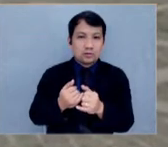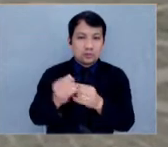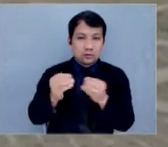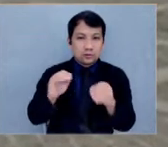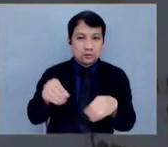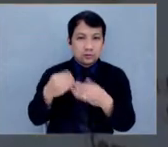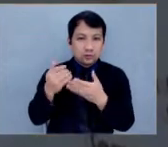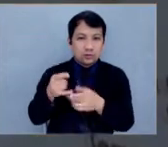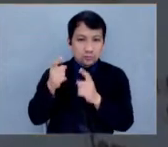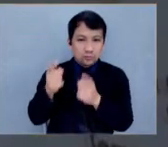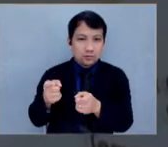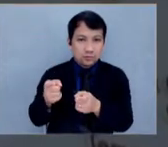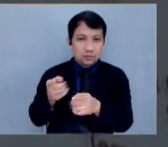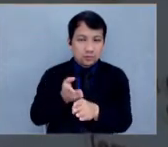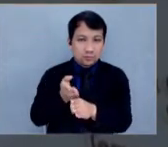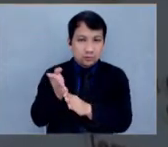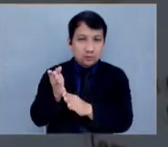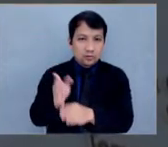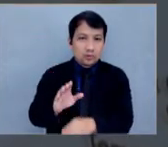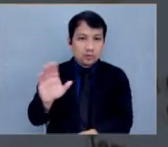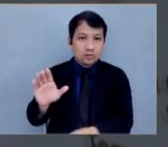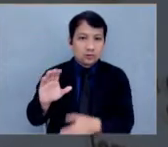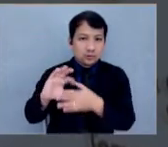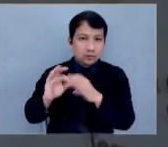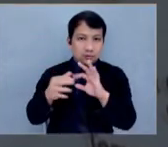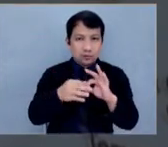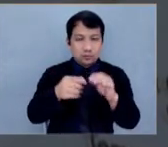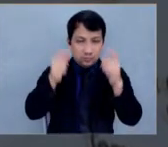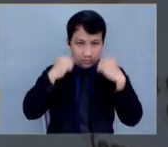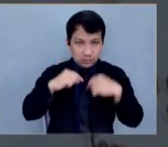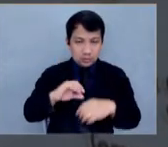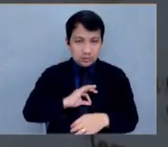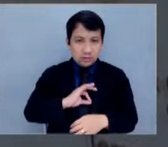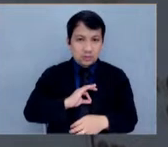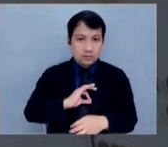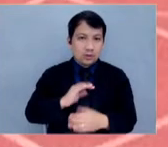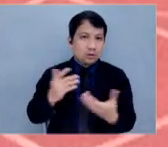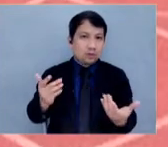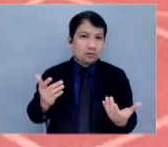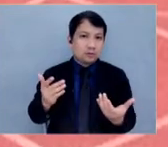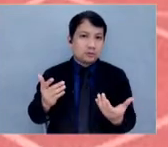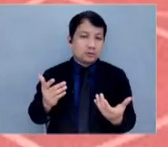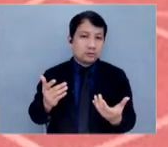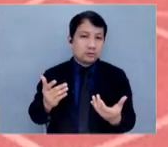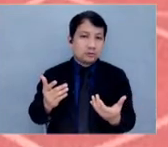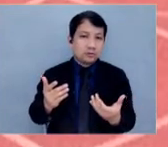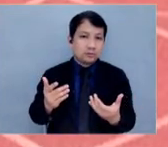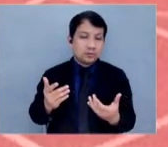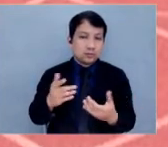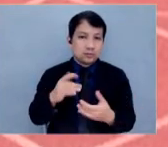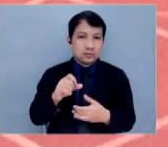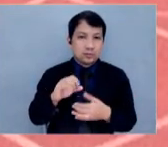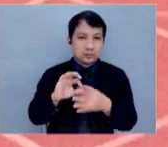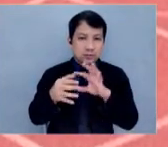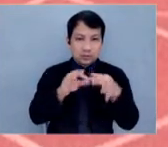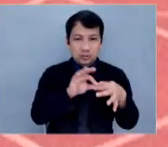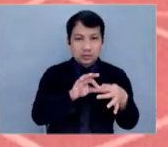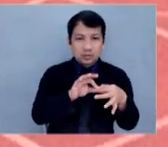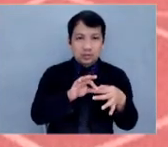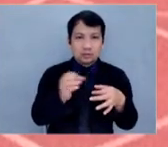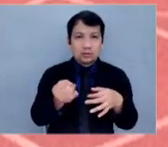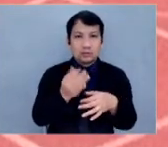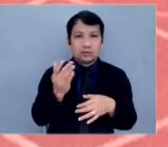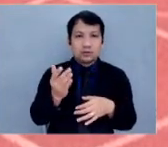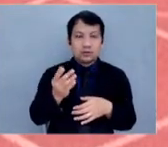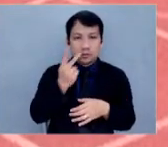monies na direkta sa Olympic medalists. Matagal naman na wala ang pagiging amateur competition ng Olympics dahil ilang atleta na